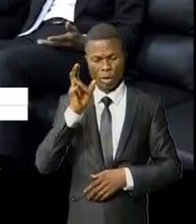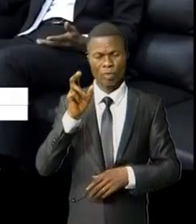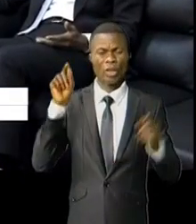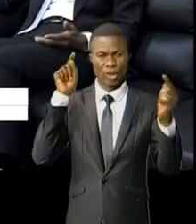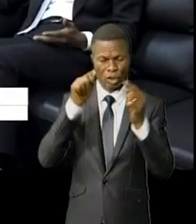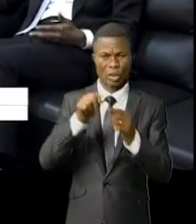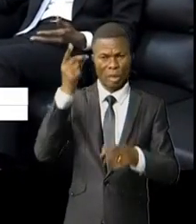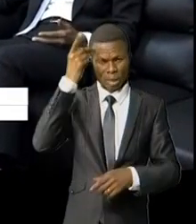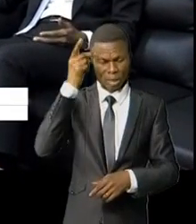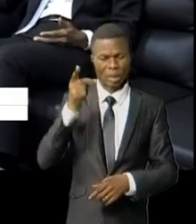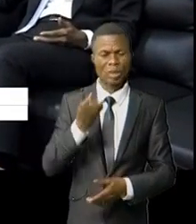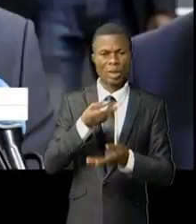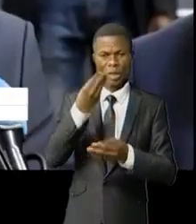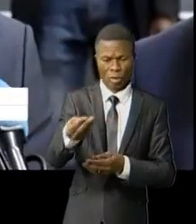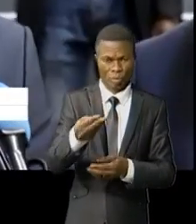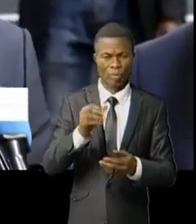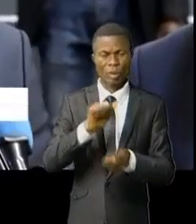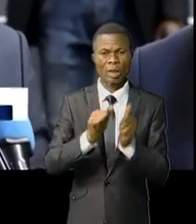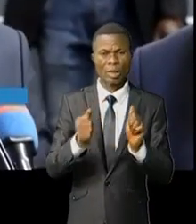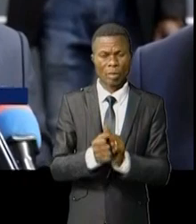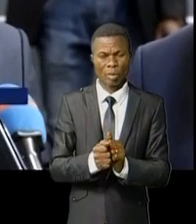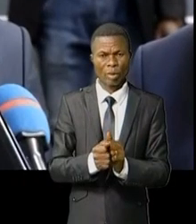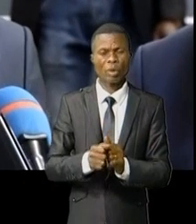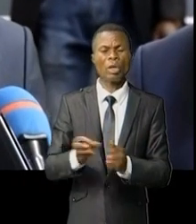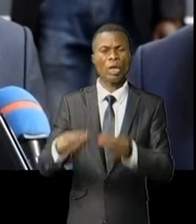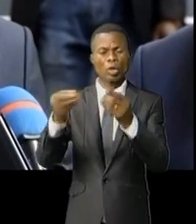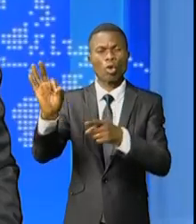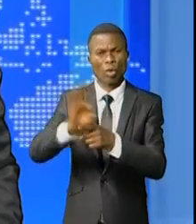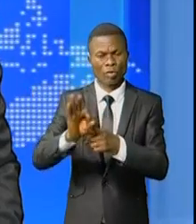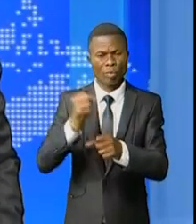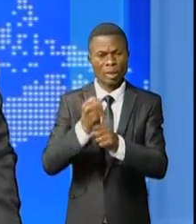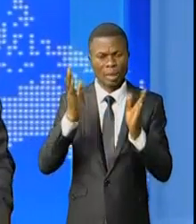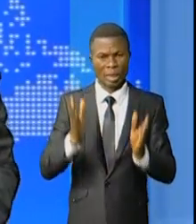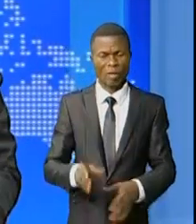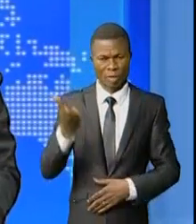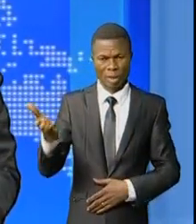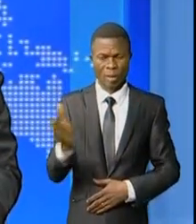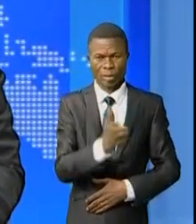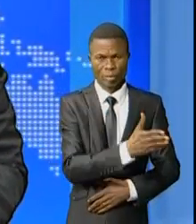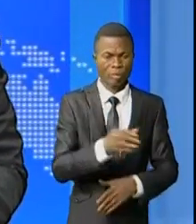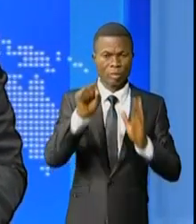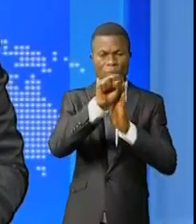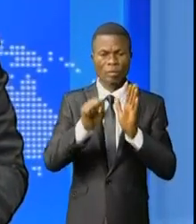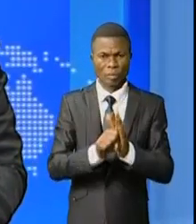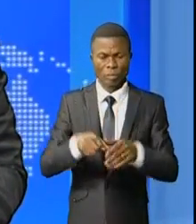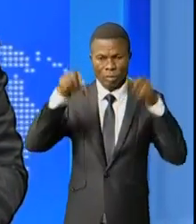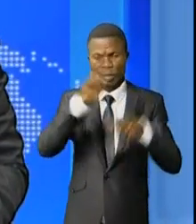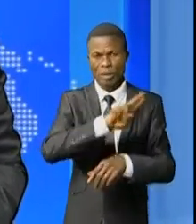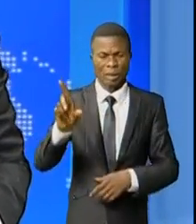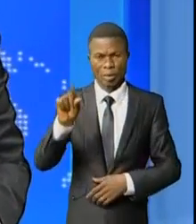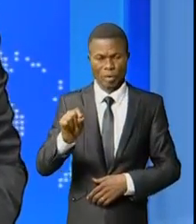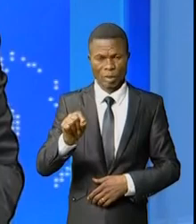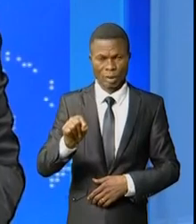Kinshasa. Non, pas seulement l'aspect technique aussi, mais pour former des personnels. Et l'annuaire statistique édition 2020